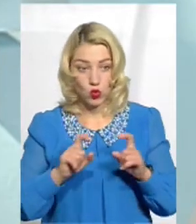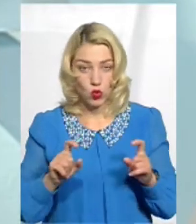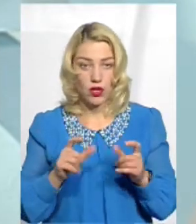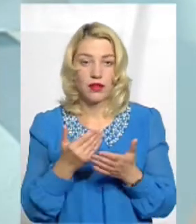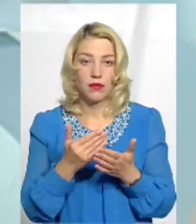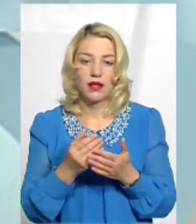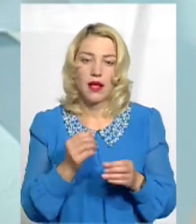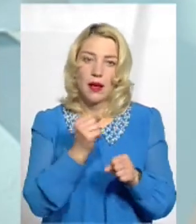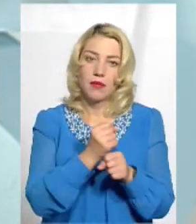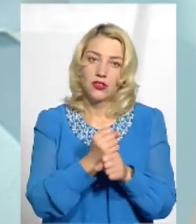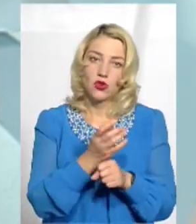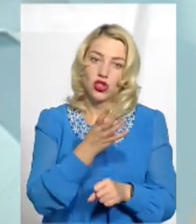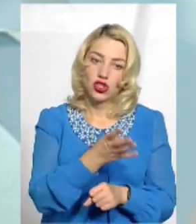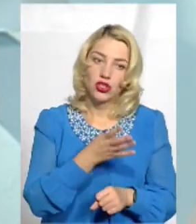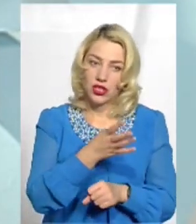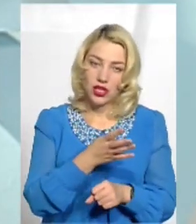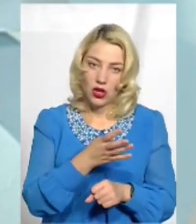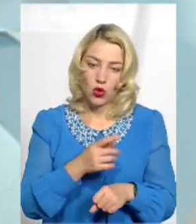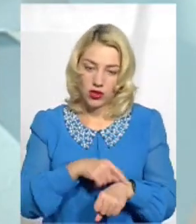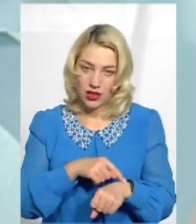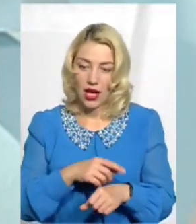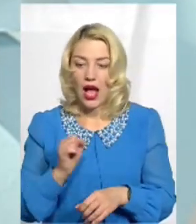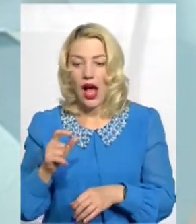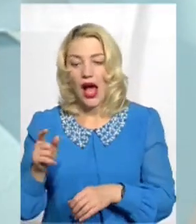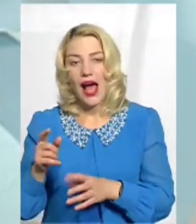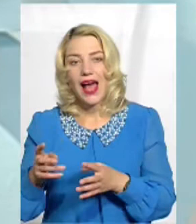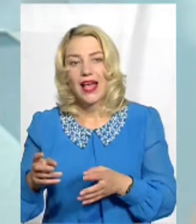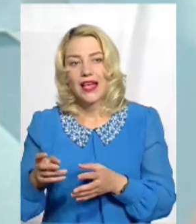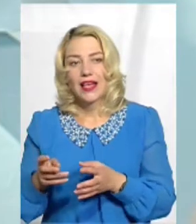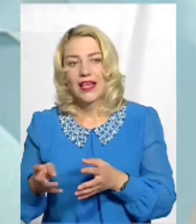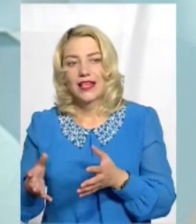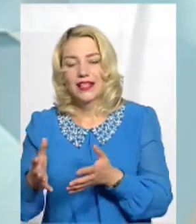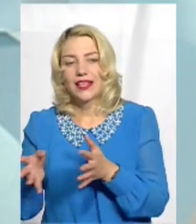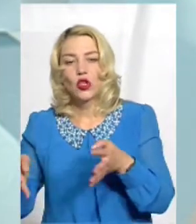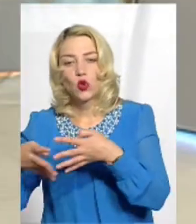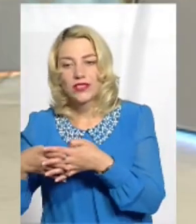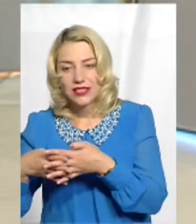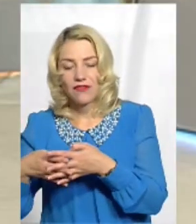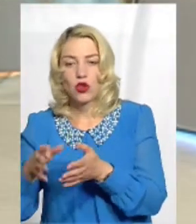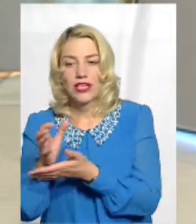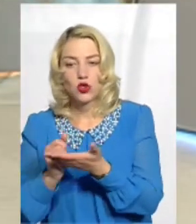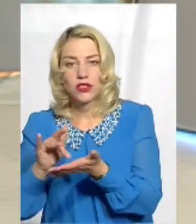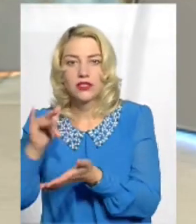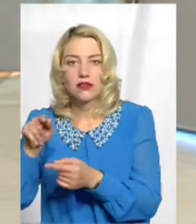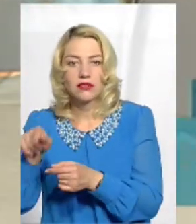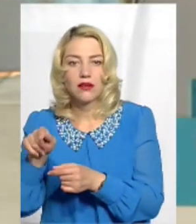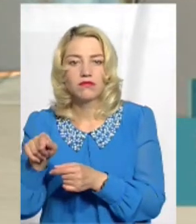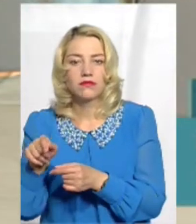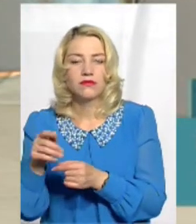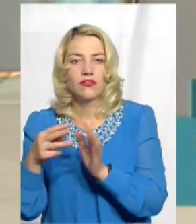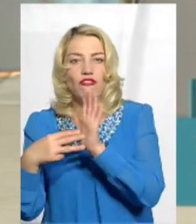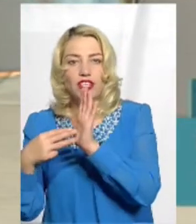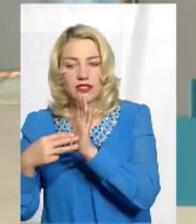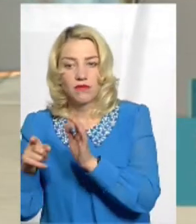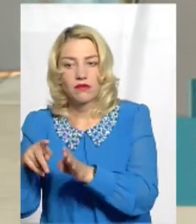школі, він працює 4 години. Логопед в інклюзивно-ресурсному центрі працює 8 годин. Тобто, там тижневе навантаження,